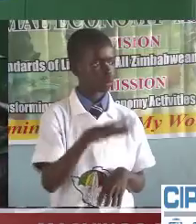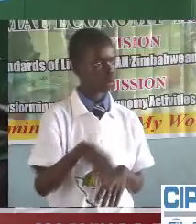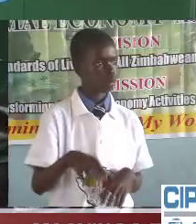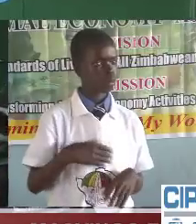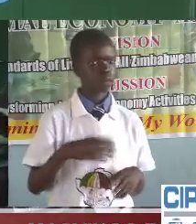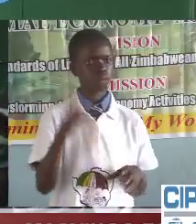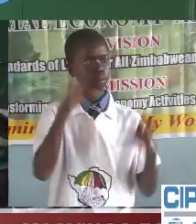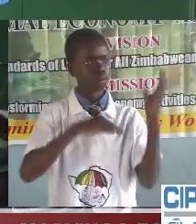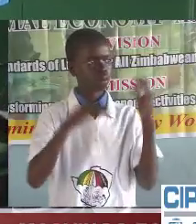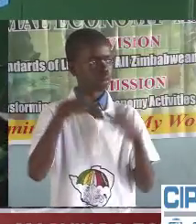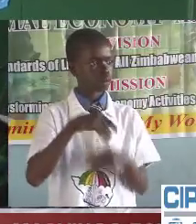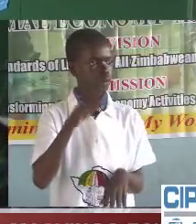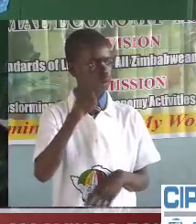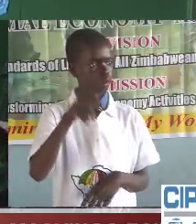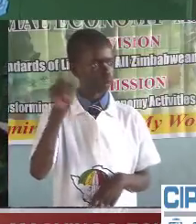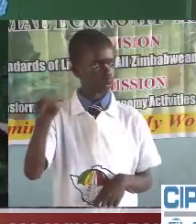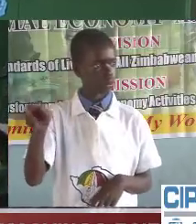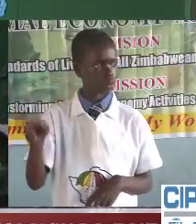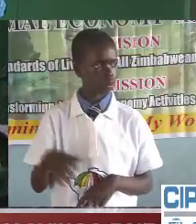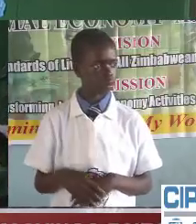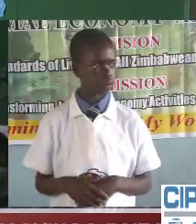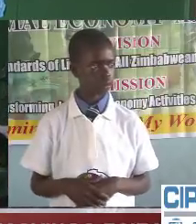yekuzotaura nesu vari kuinformal sector